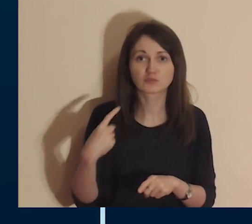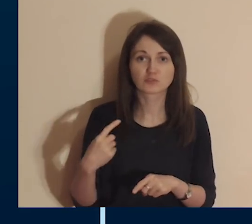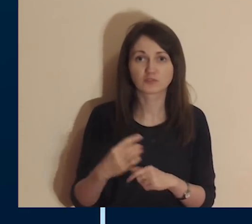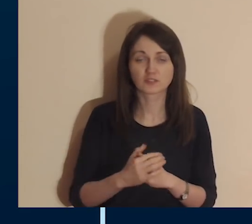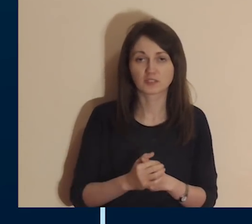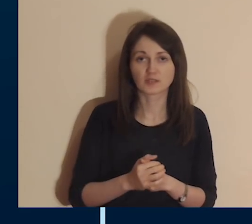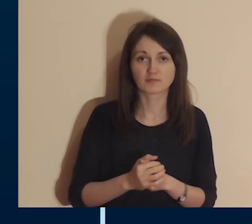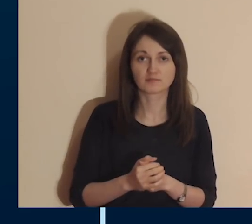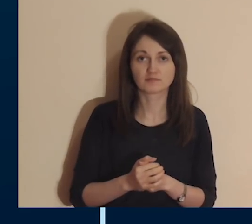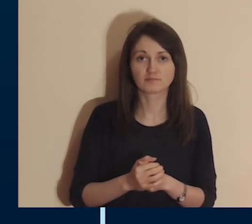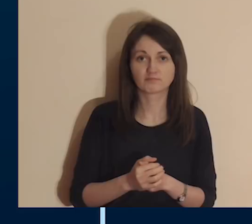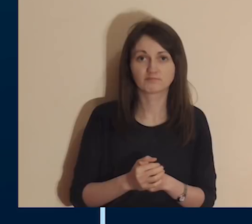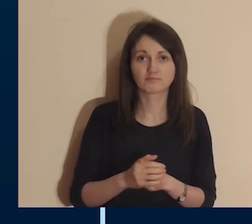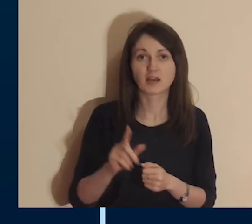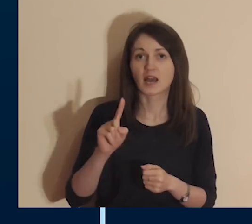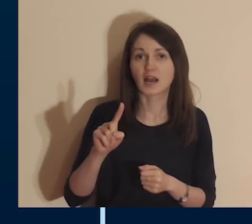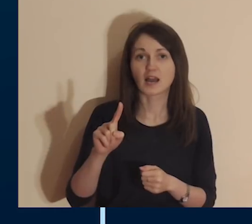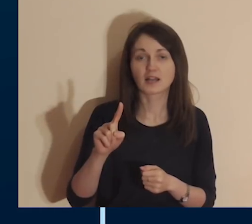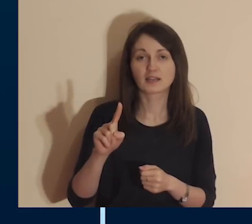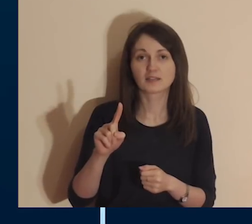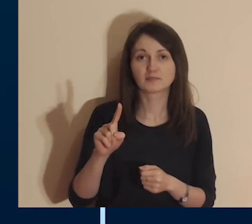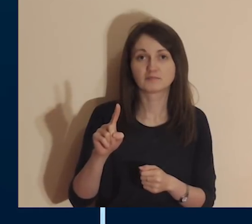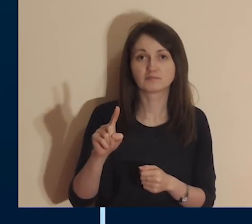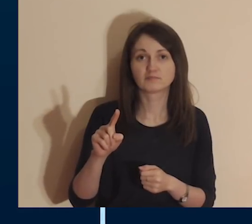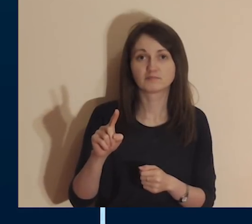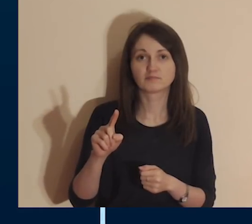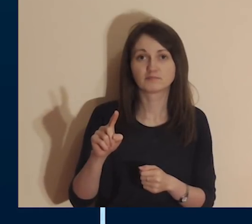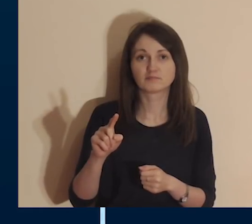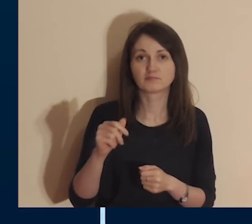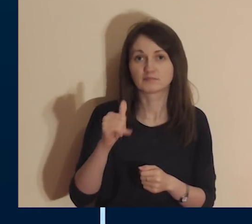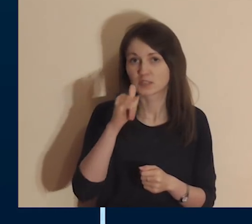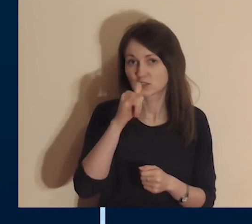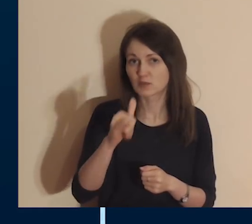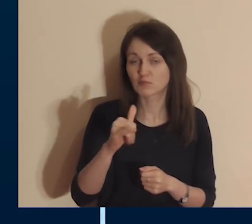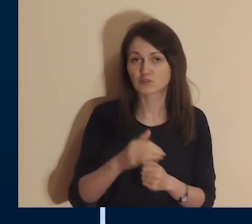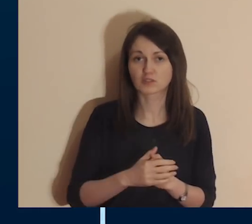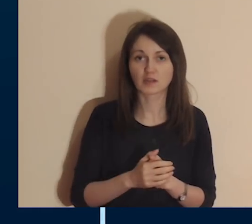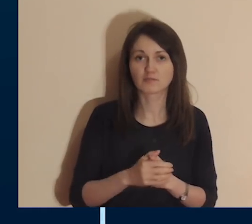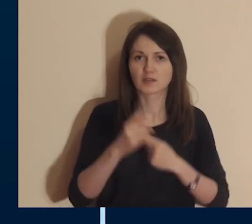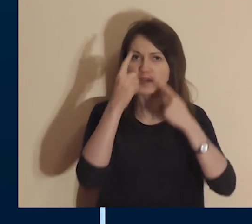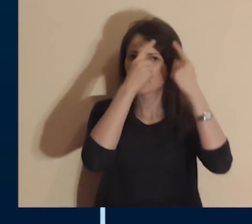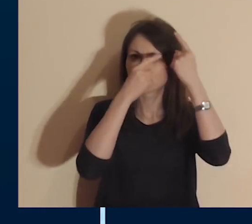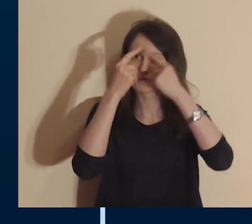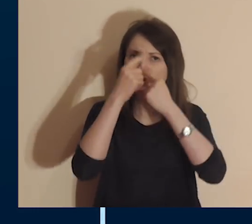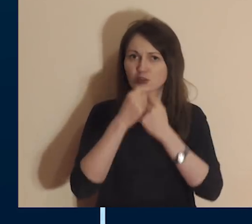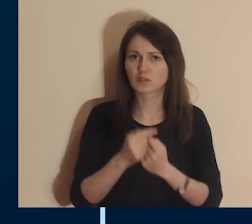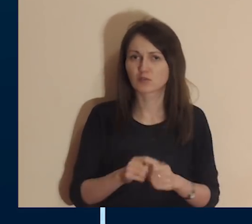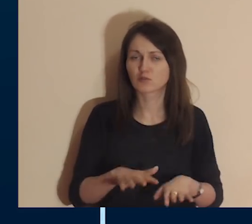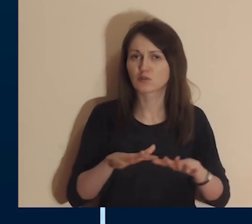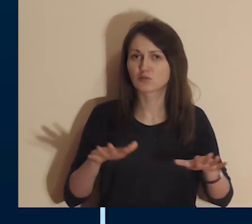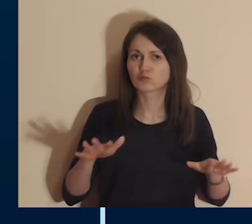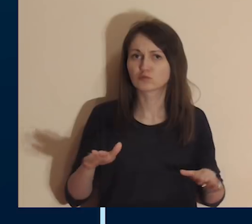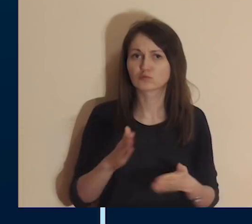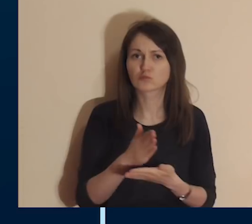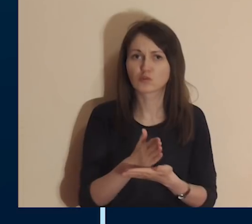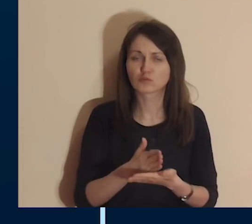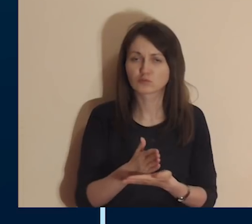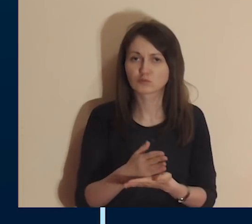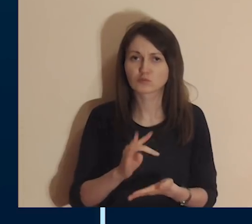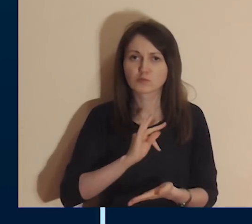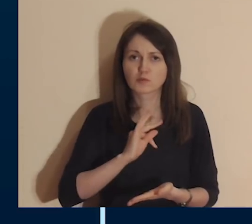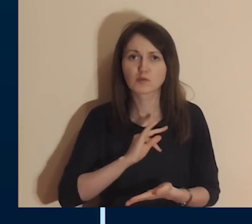dawał. Wtedy zastanowił się i rzekł: iluż to najemników mojego ojca ma pod dostatkiem